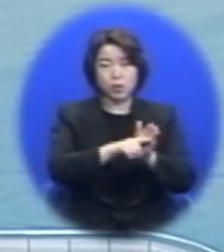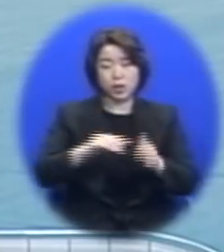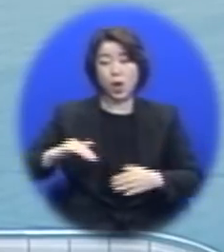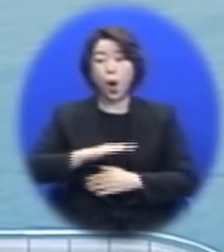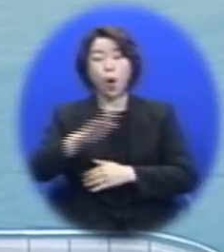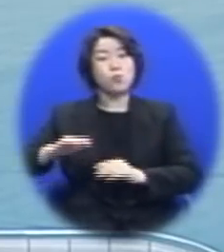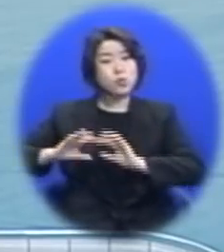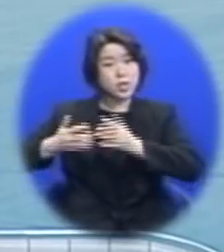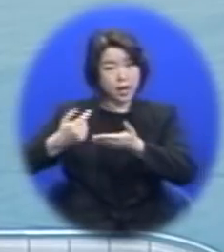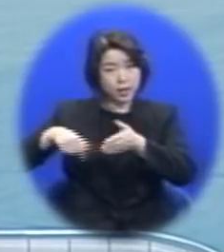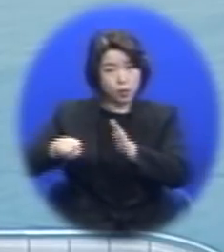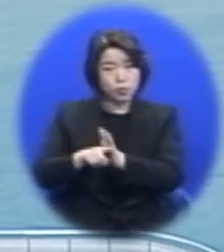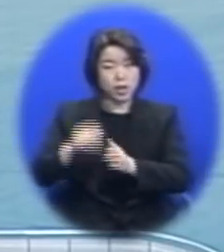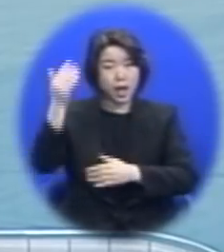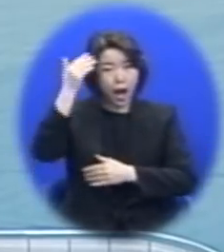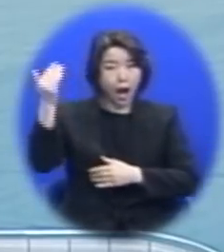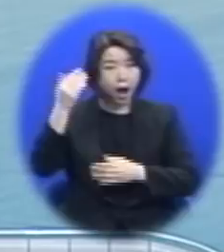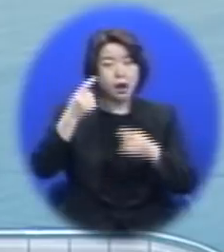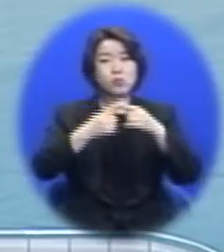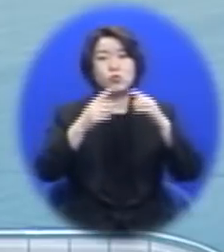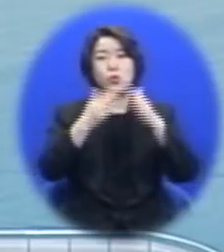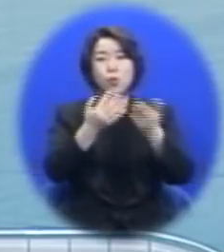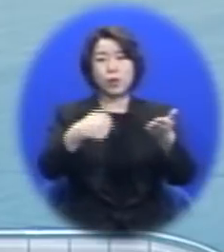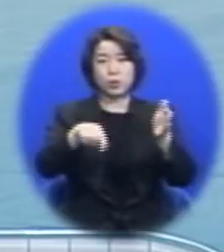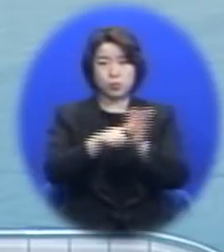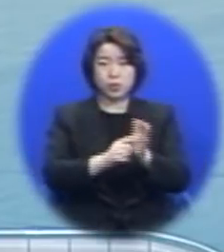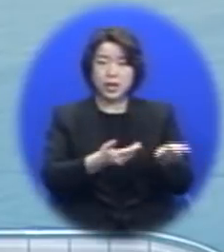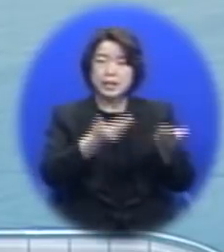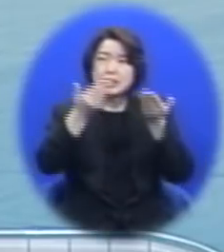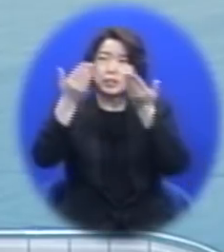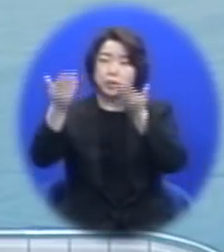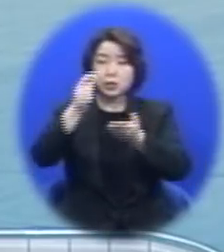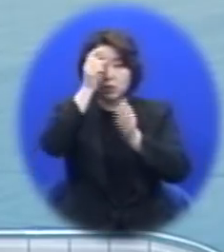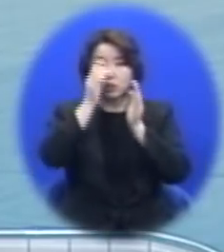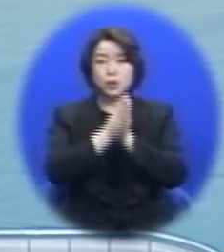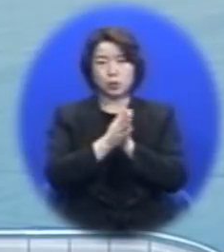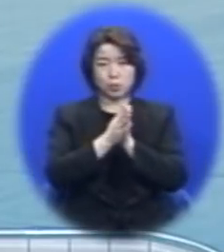위에, 한국 교회 위에 그렇게 드렸던 그 기도가